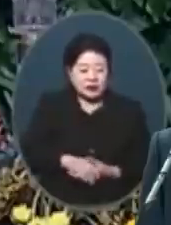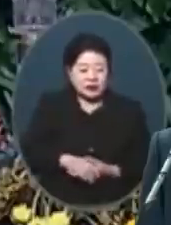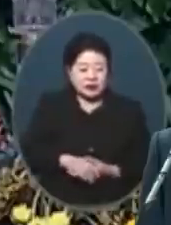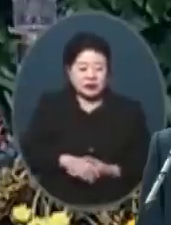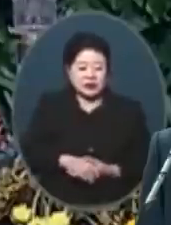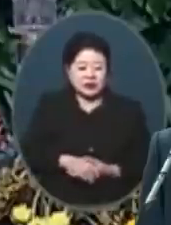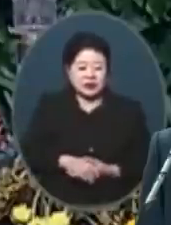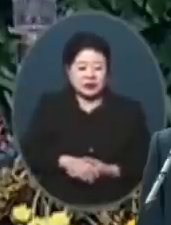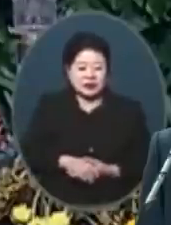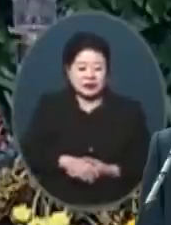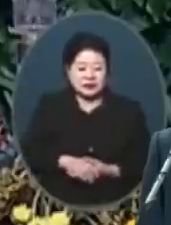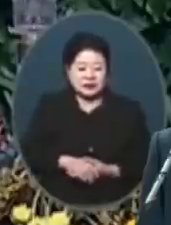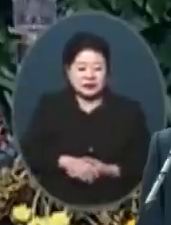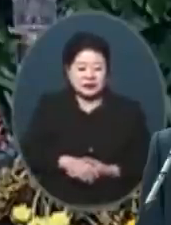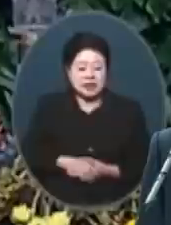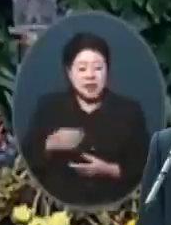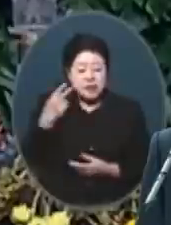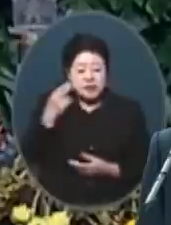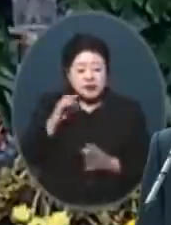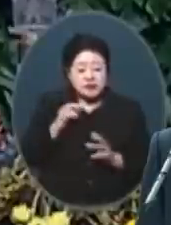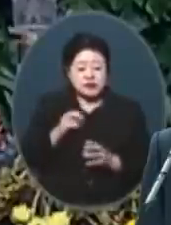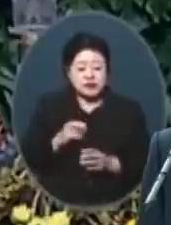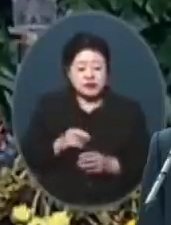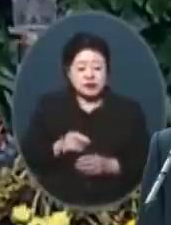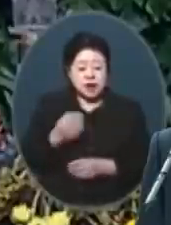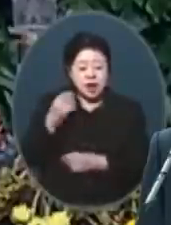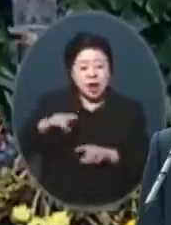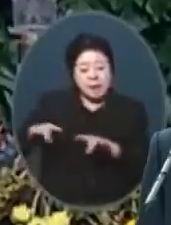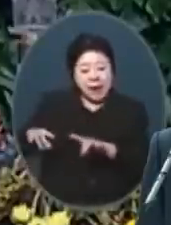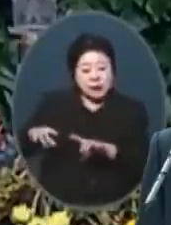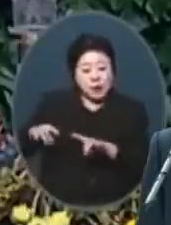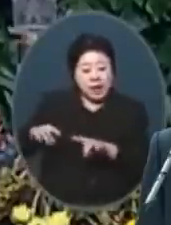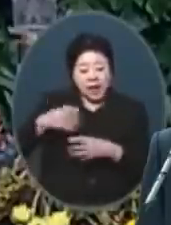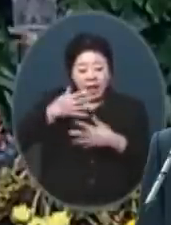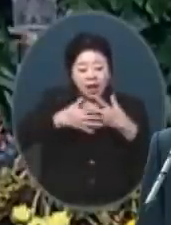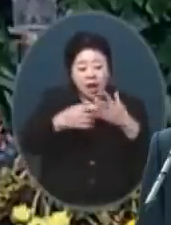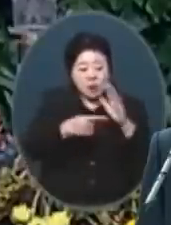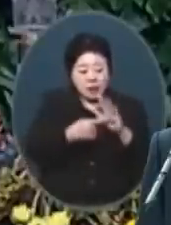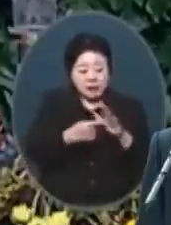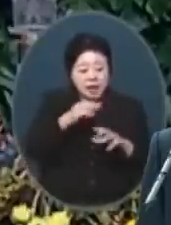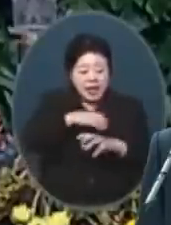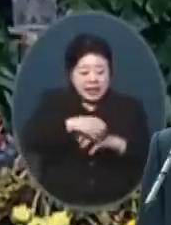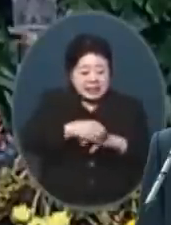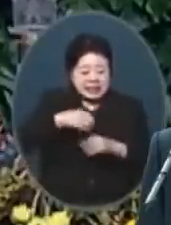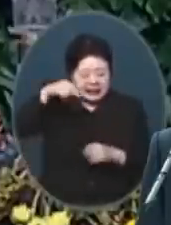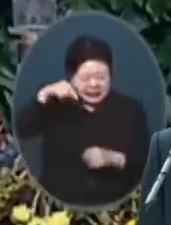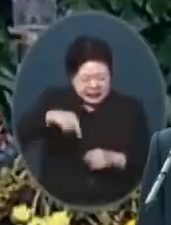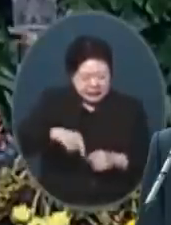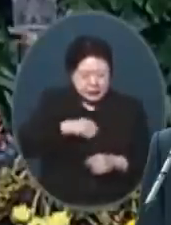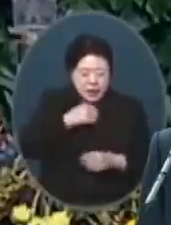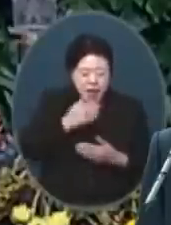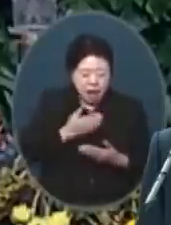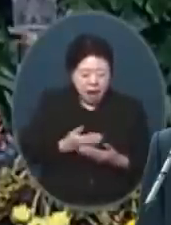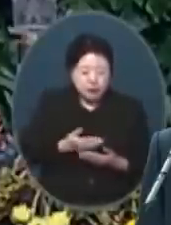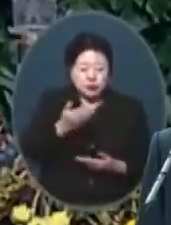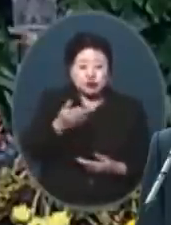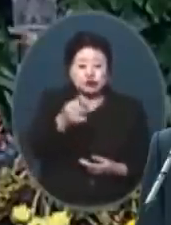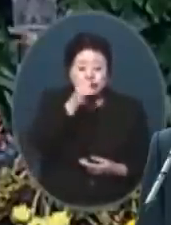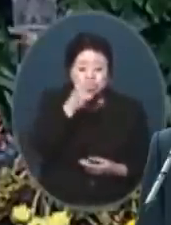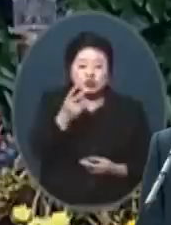최근 미국 CNN 방송의 다큐멘터리로 제작이 되어 전 세계에 깊은 감동을 주고